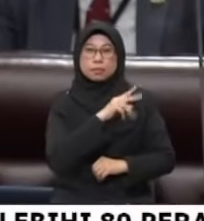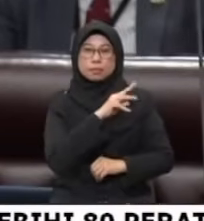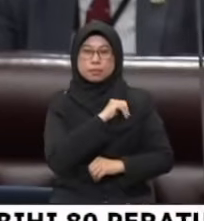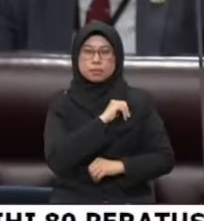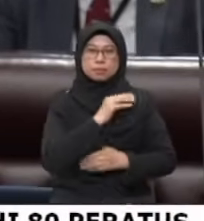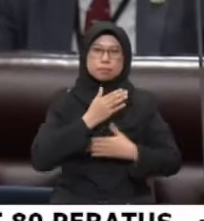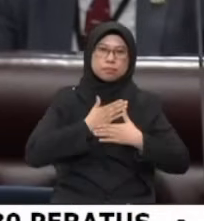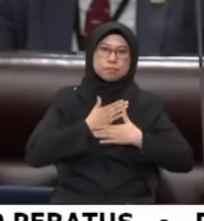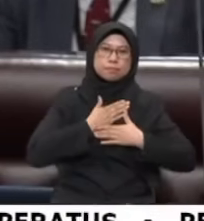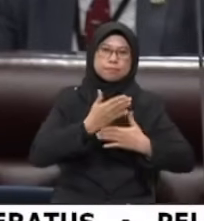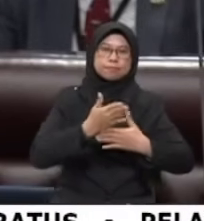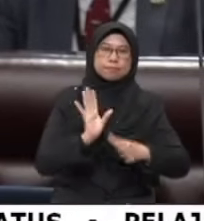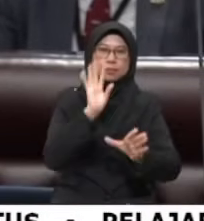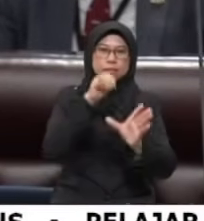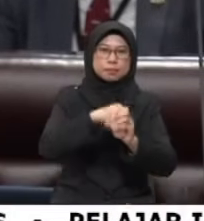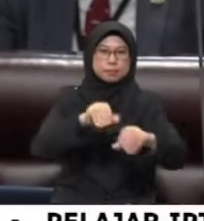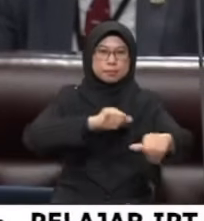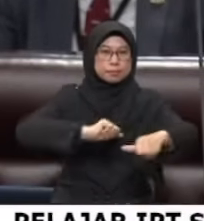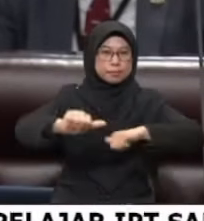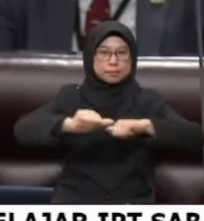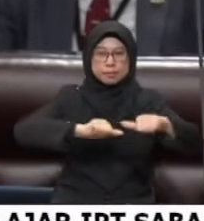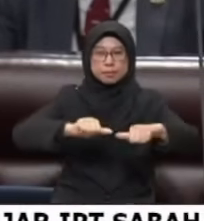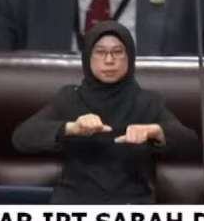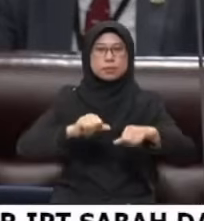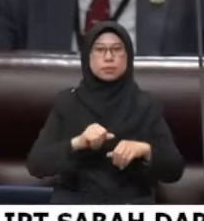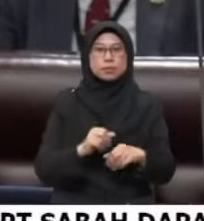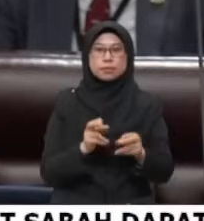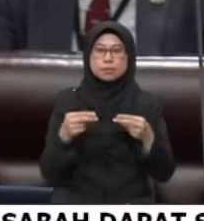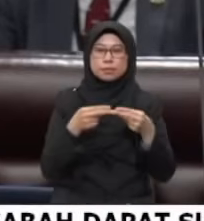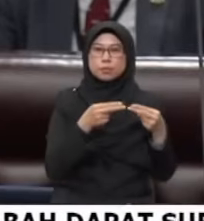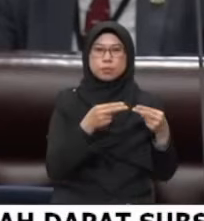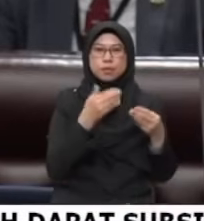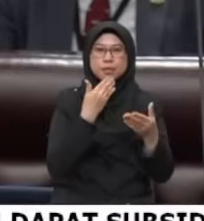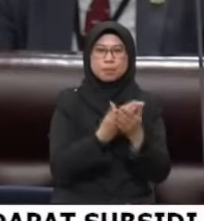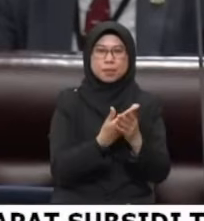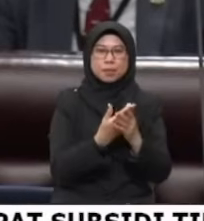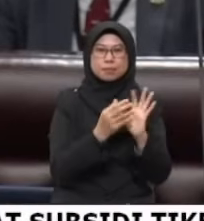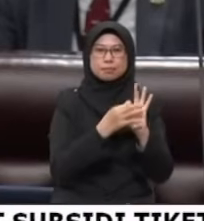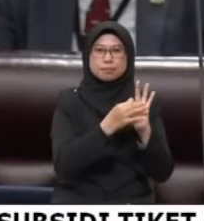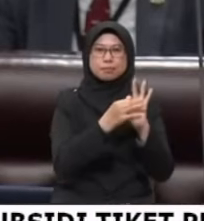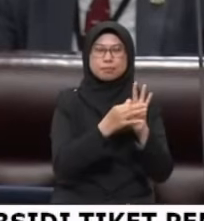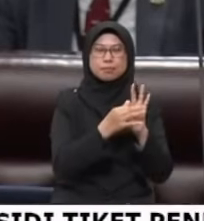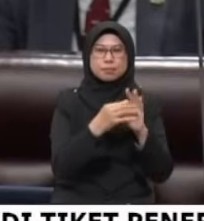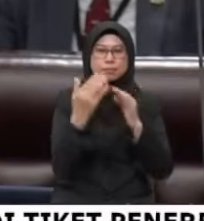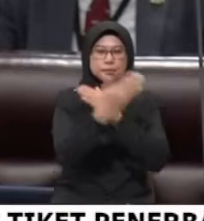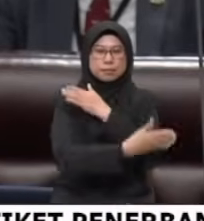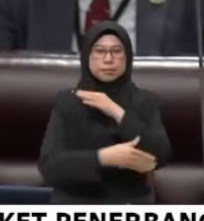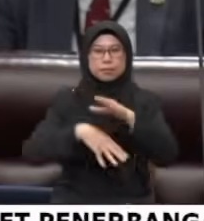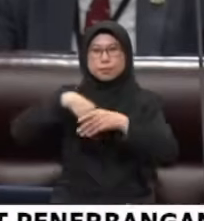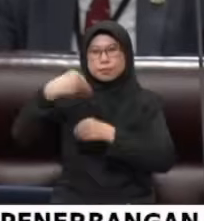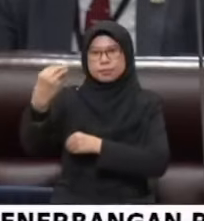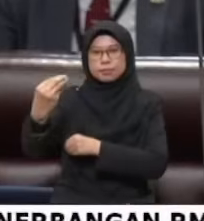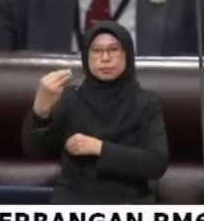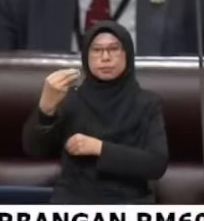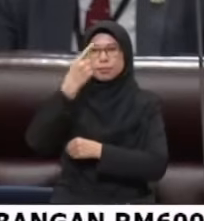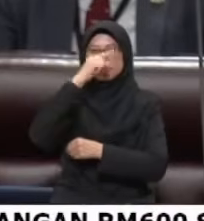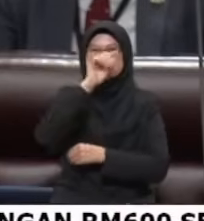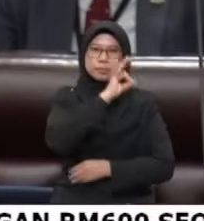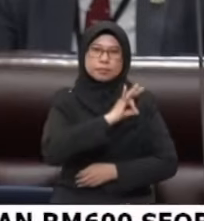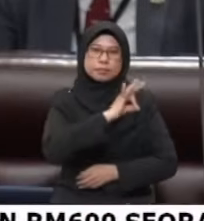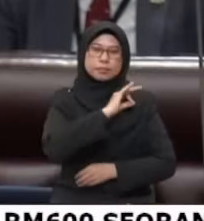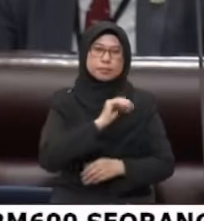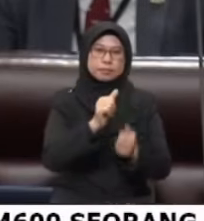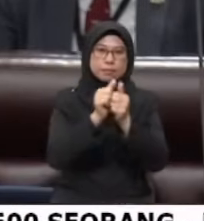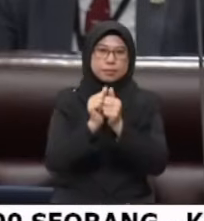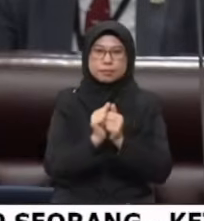terus komited dan terlibat aktif dalam menjalinkan hubungan yang baik dengan negara-negara asing demi manfaat